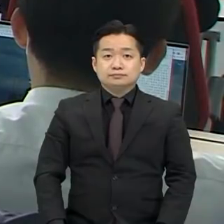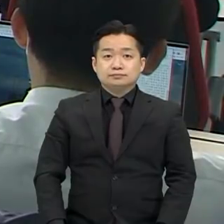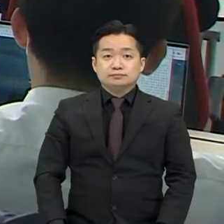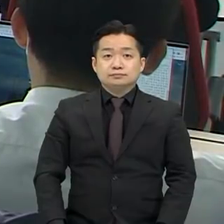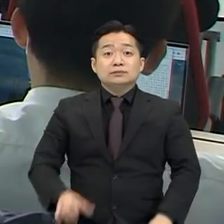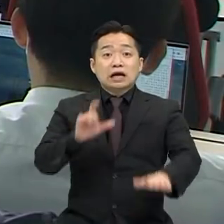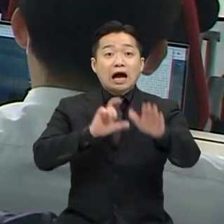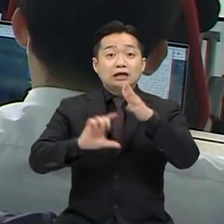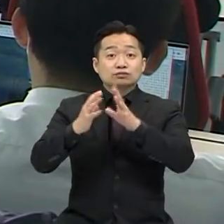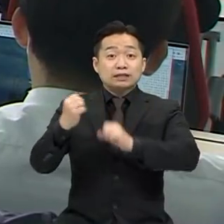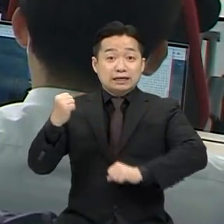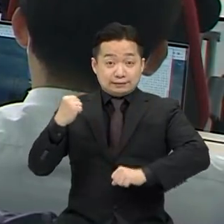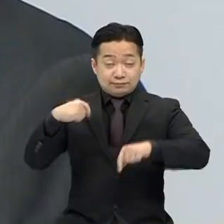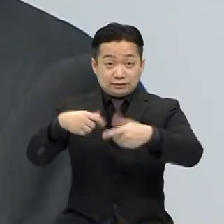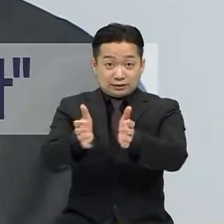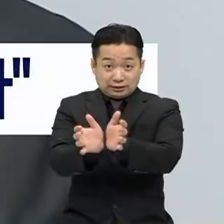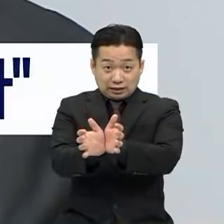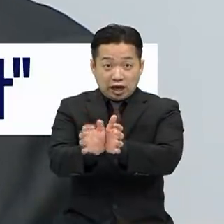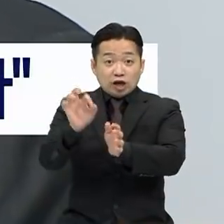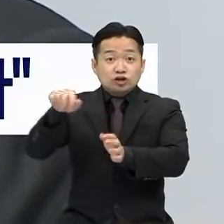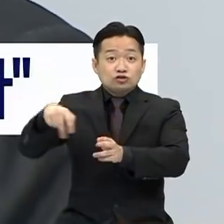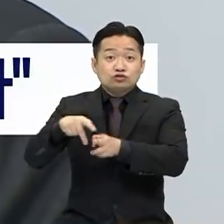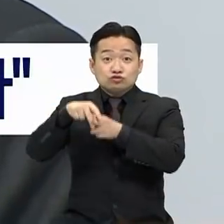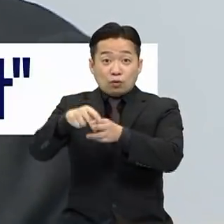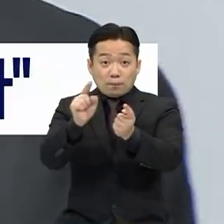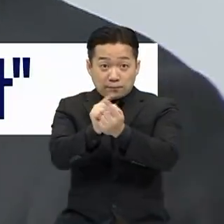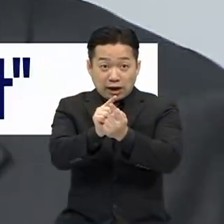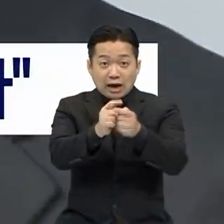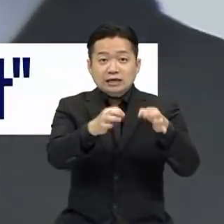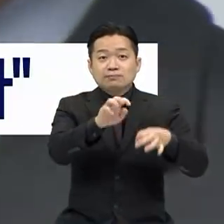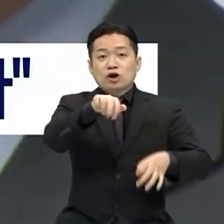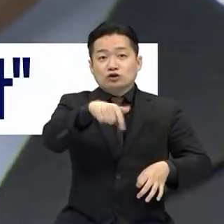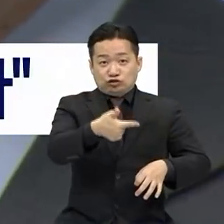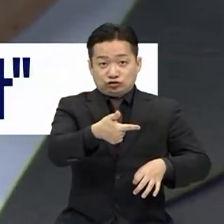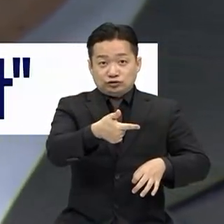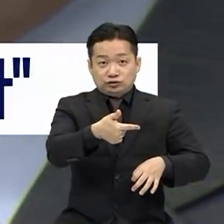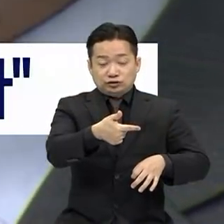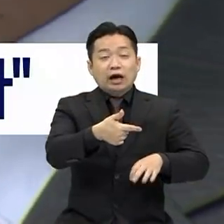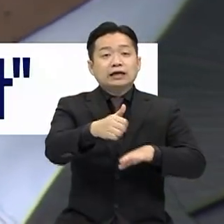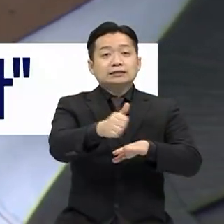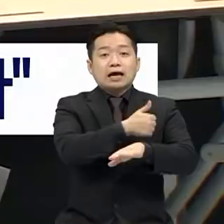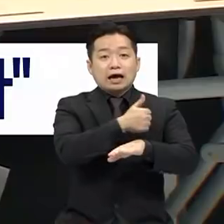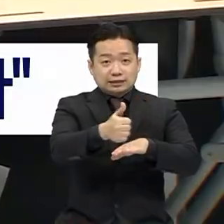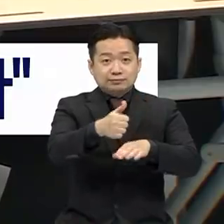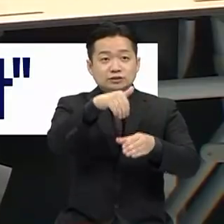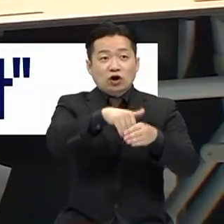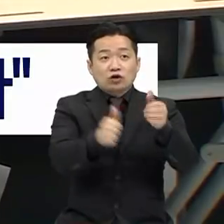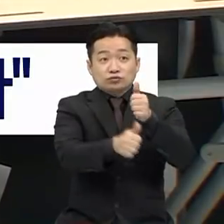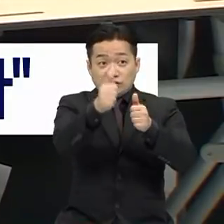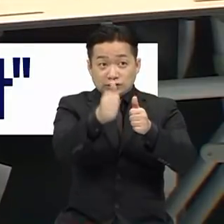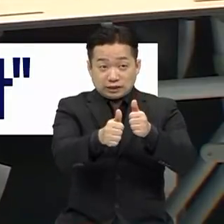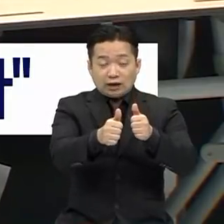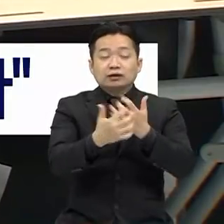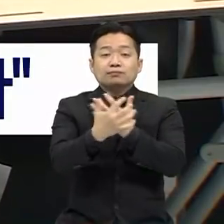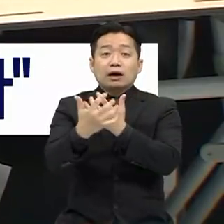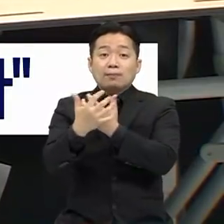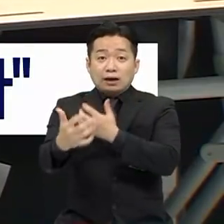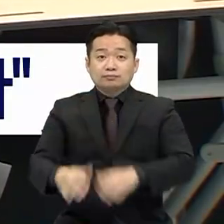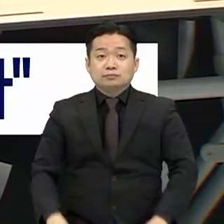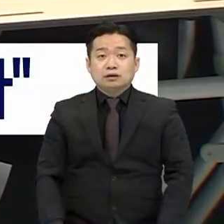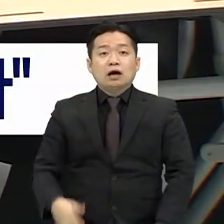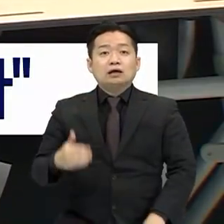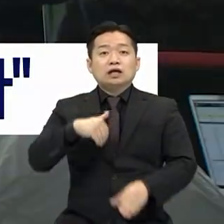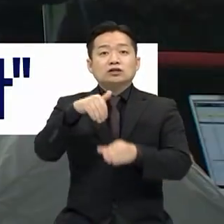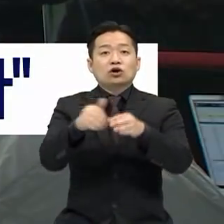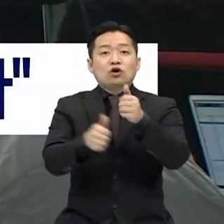오 전 국민의 힘 당사에서 윤석렬 후보와 만난 컴 병준 상임 선거대책위원회 장 이후 기자들에게 상임 선대위원장